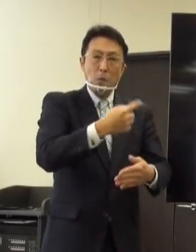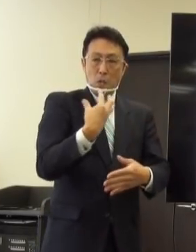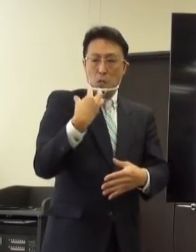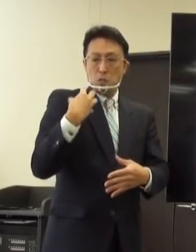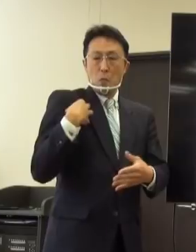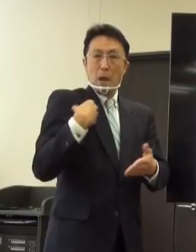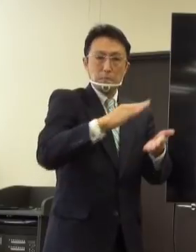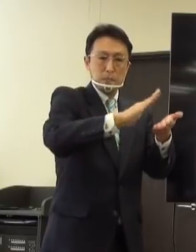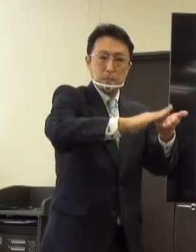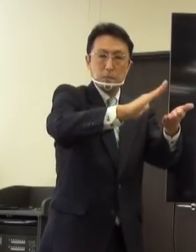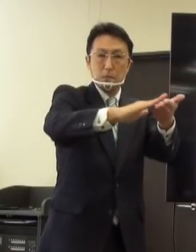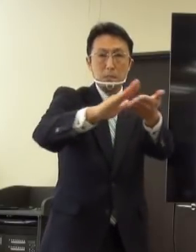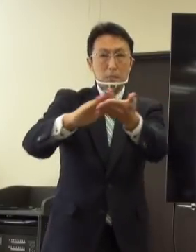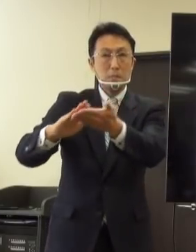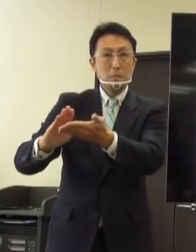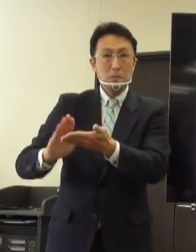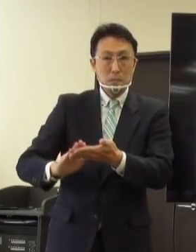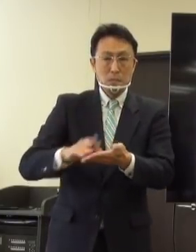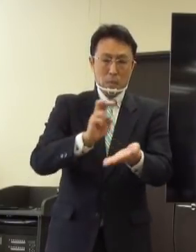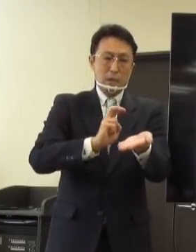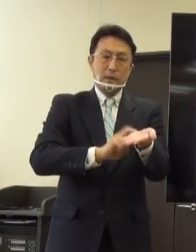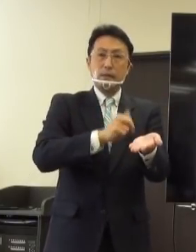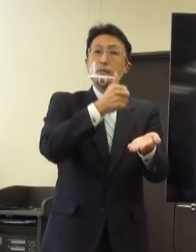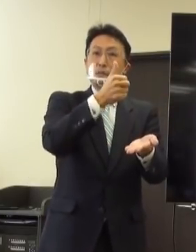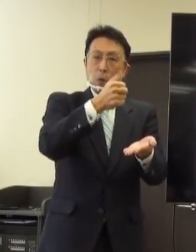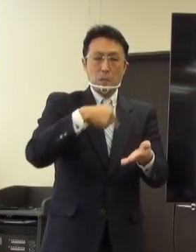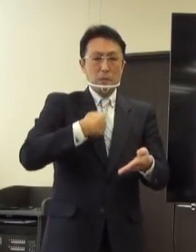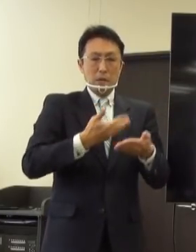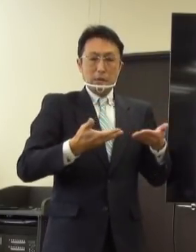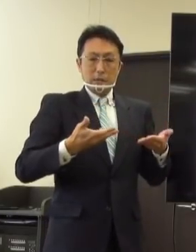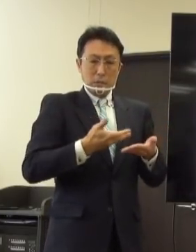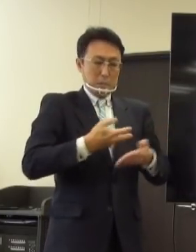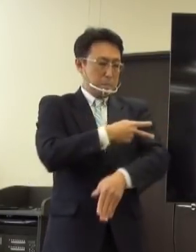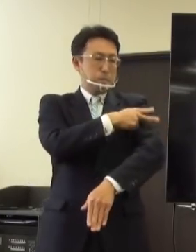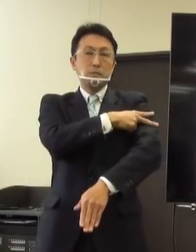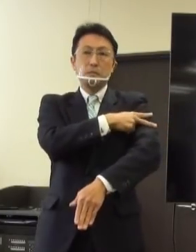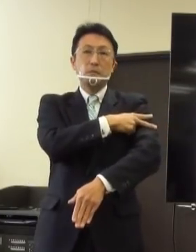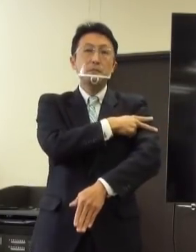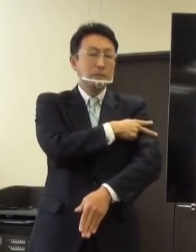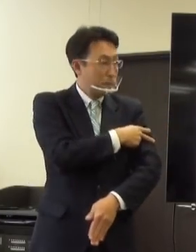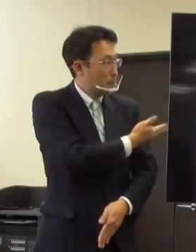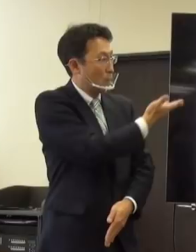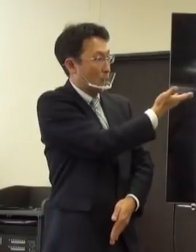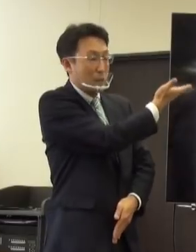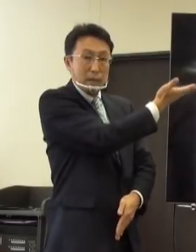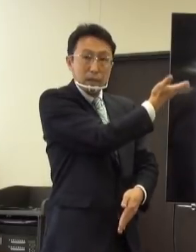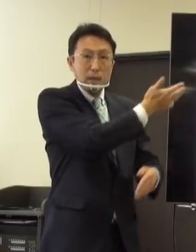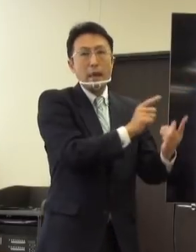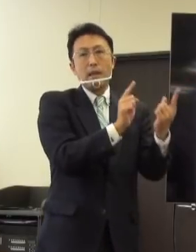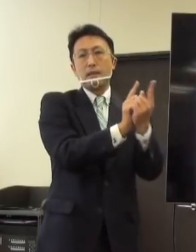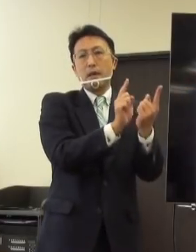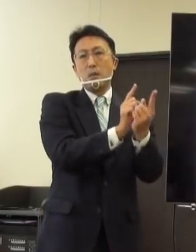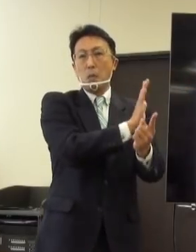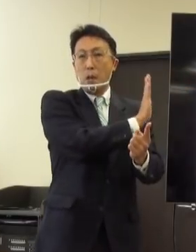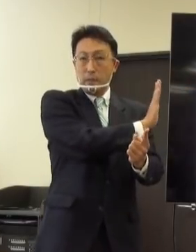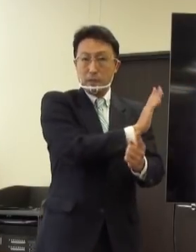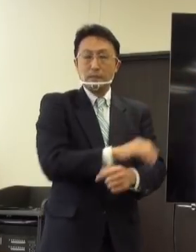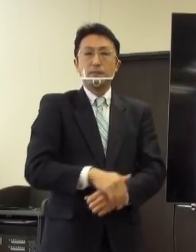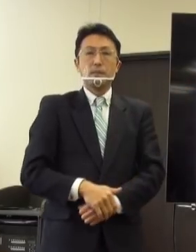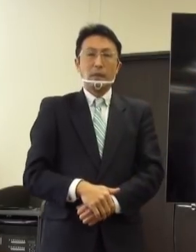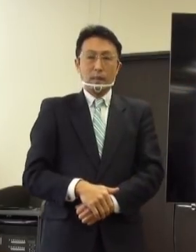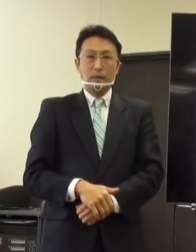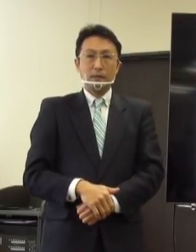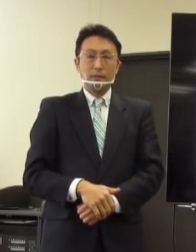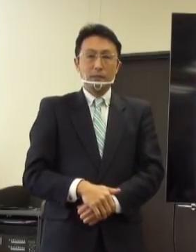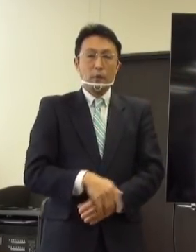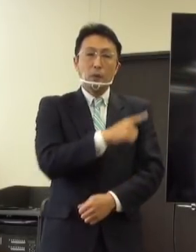者さん通常の医療をやりながらの、その夜間などのこの 対応ですので、我々回し